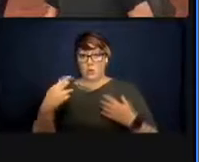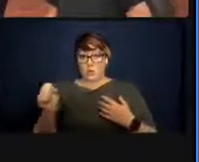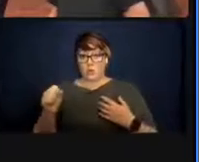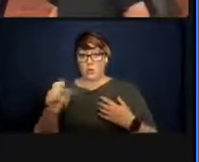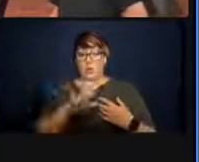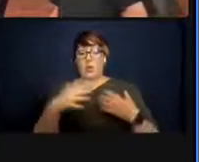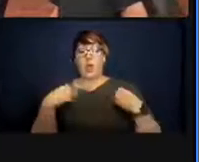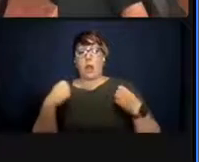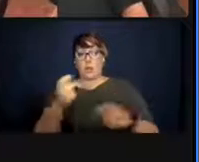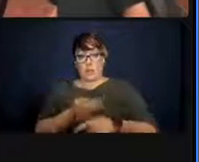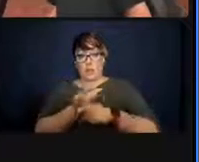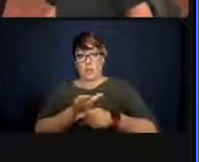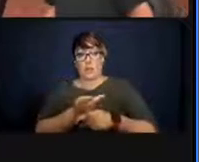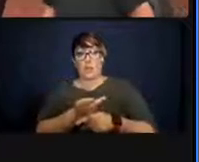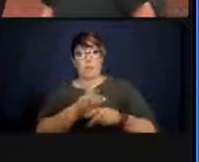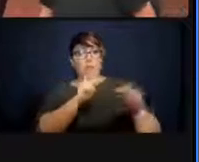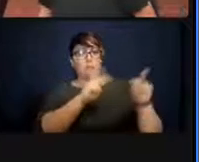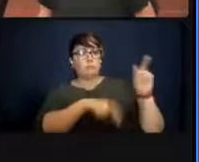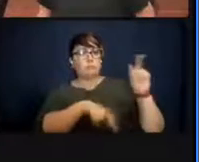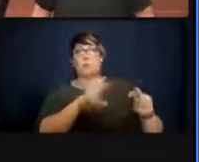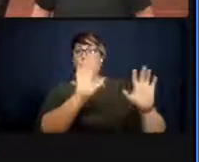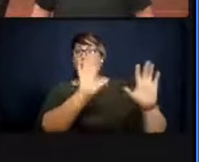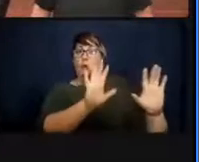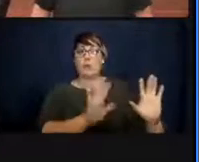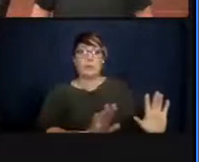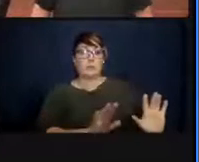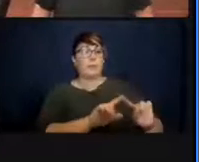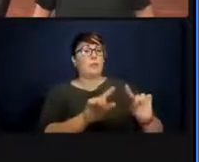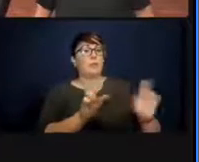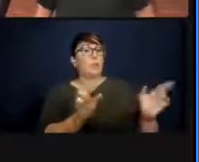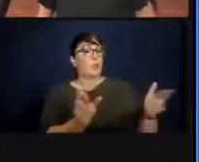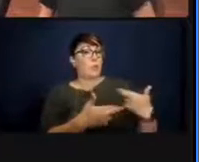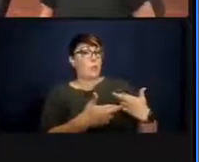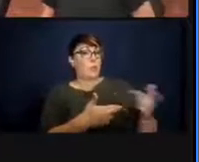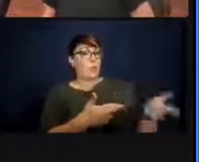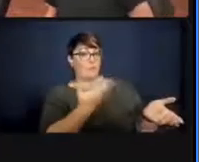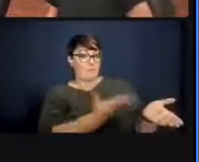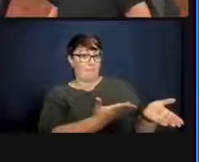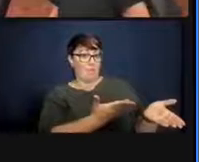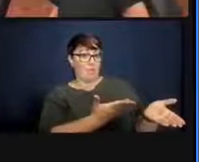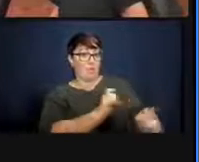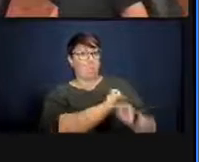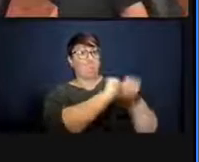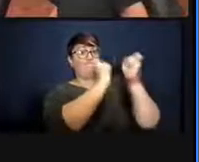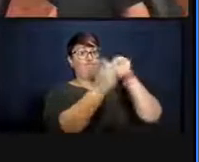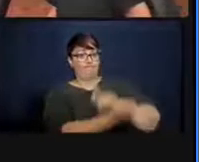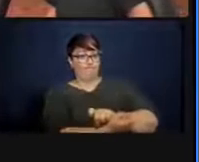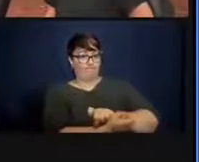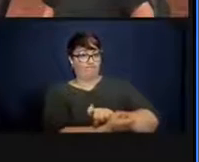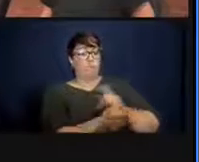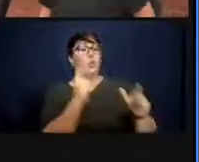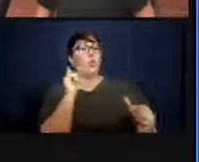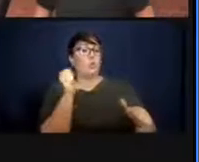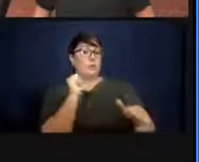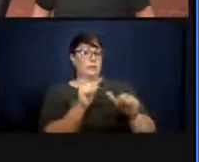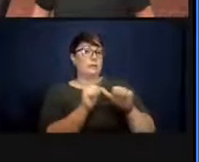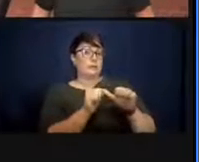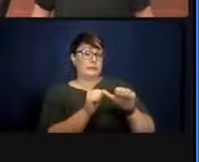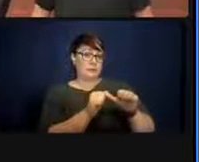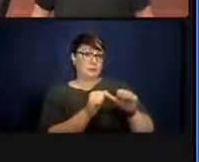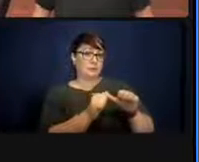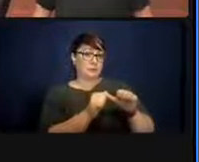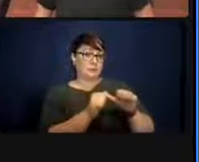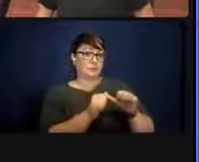يدخل الطلاب إلى مدرسة ثانوية ويزورون إلى الخدمات المقدمة يعتقدون بأنها رائعة، ولكن نحن